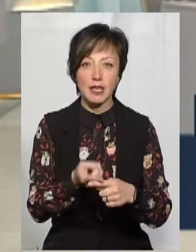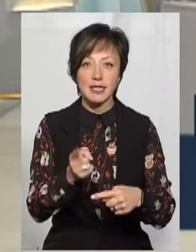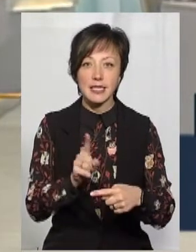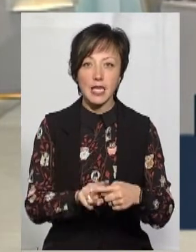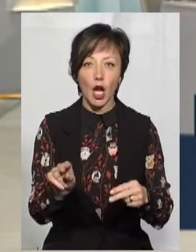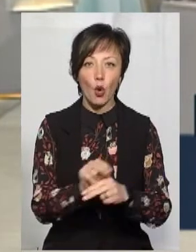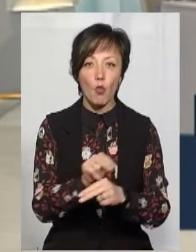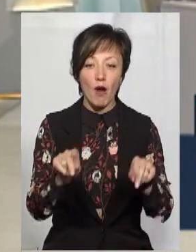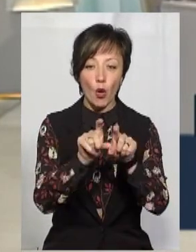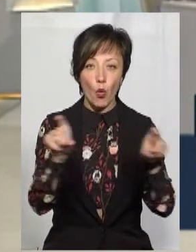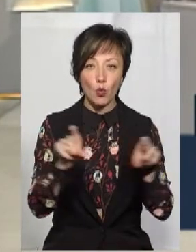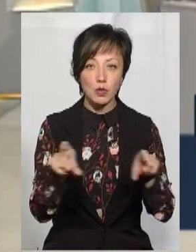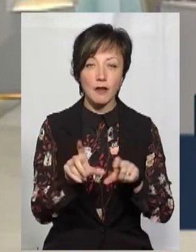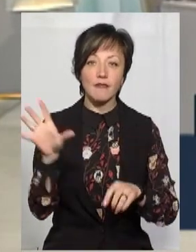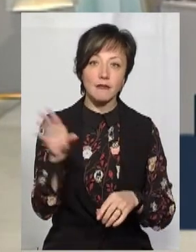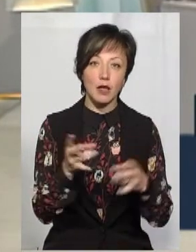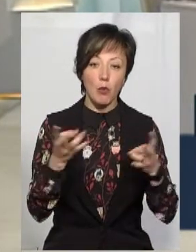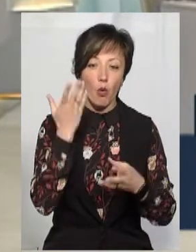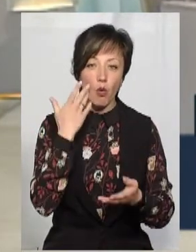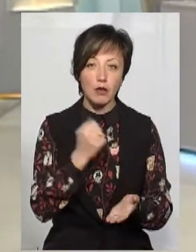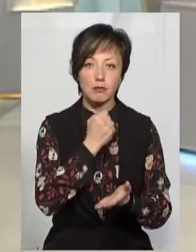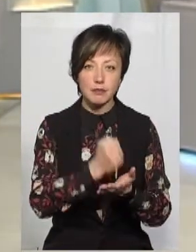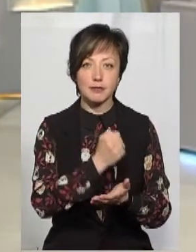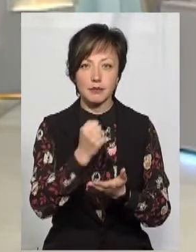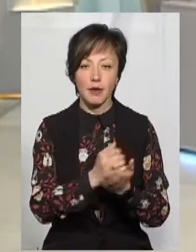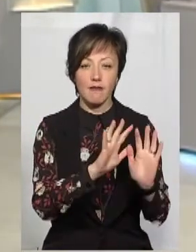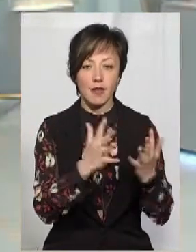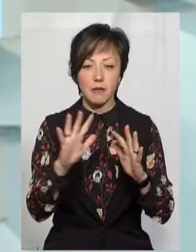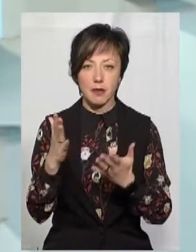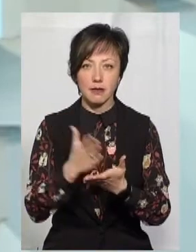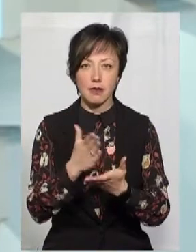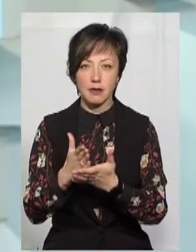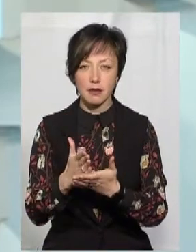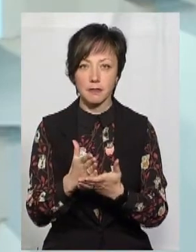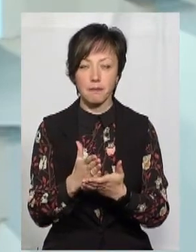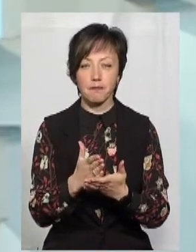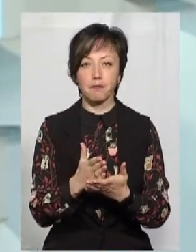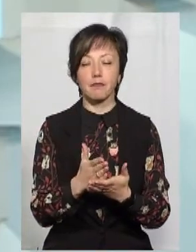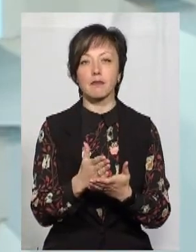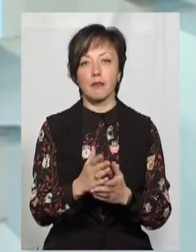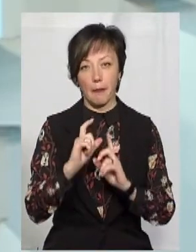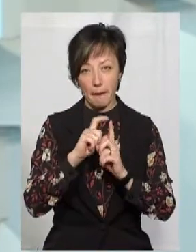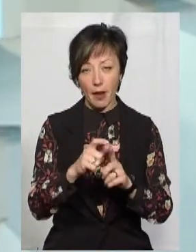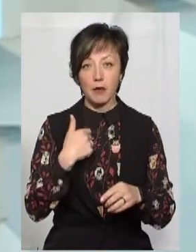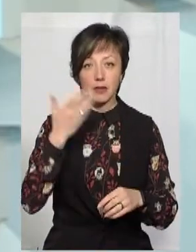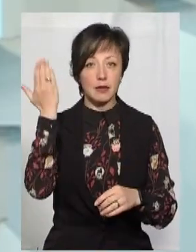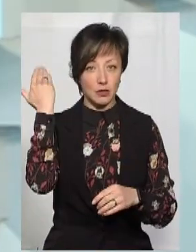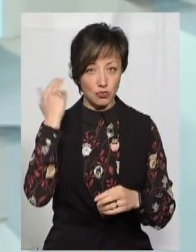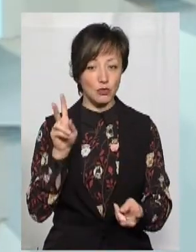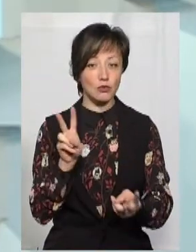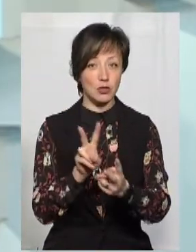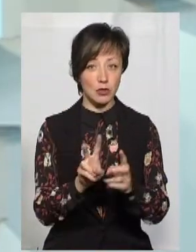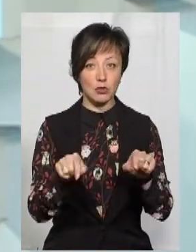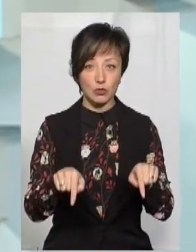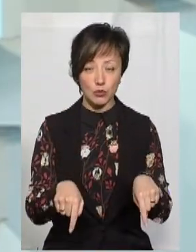установ усім необхідним після того, як почали підтверджувати от перші випадки? Ми зустрічалися з вами в студії певний проміжок часу тому,